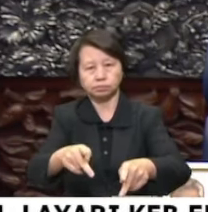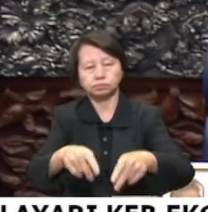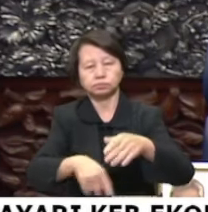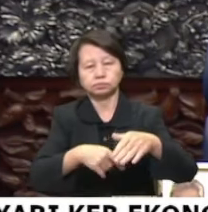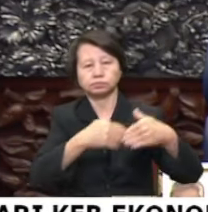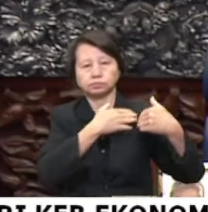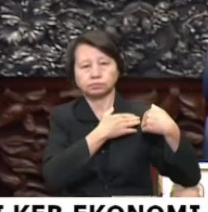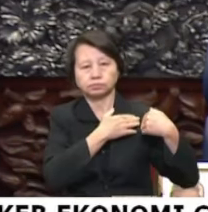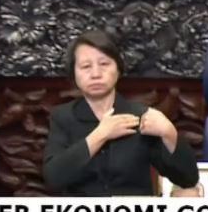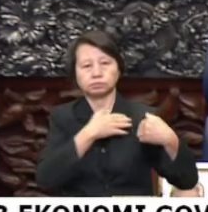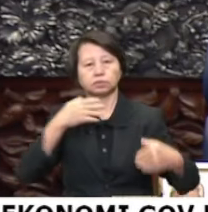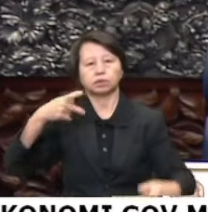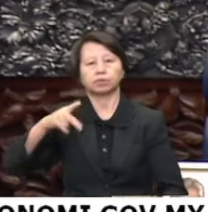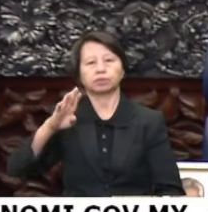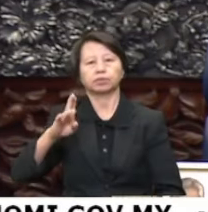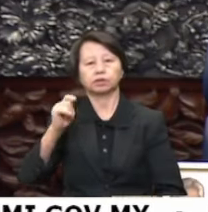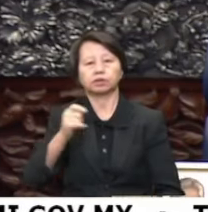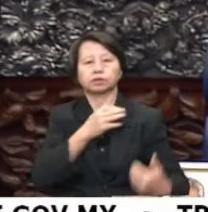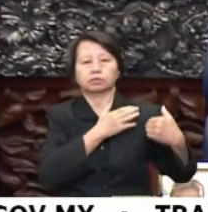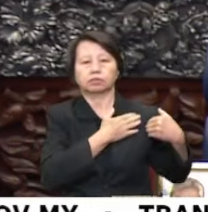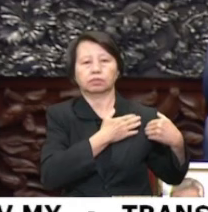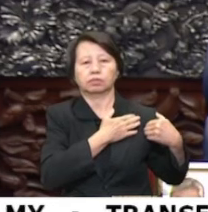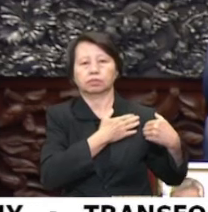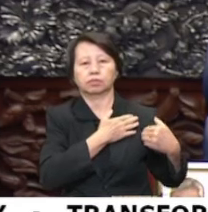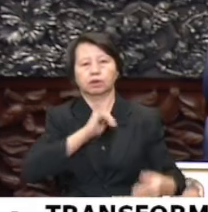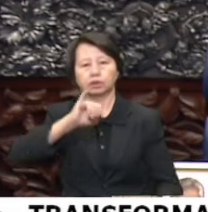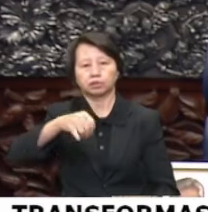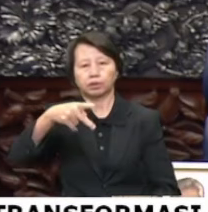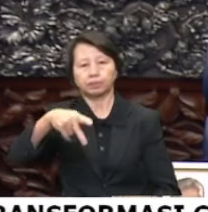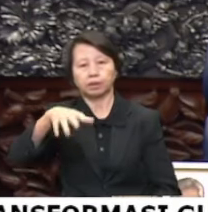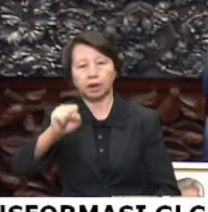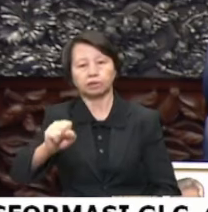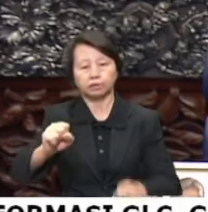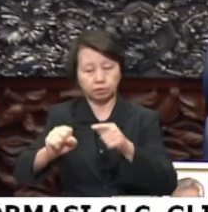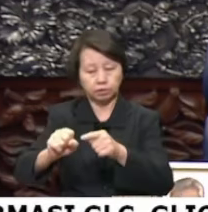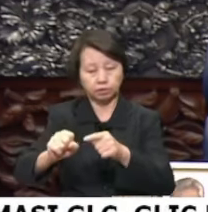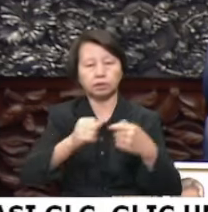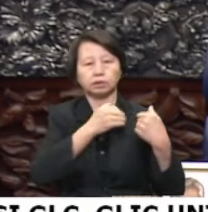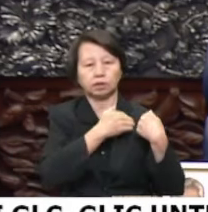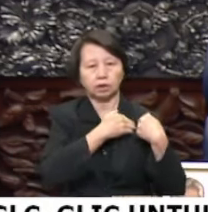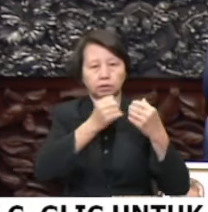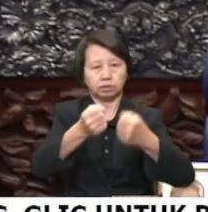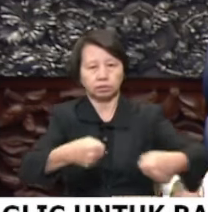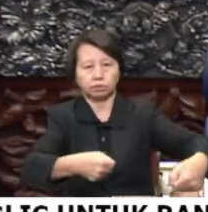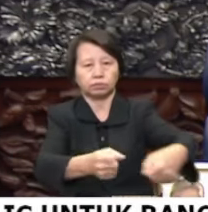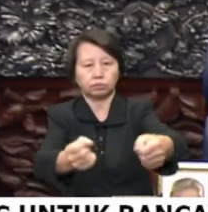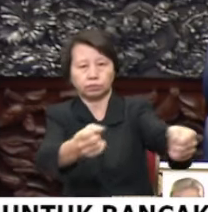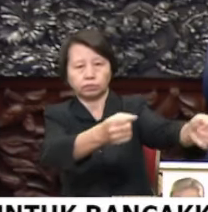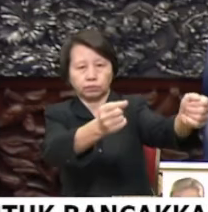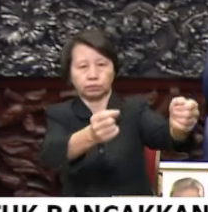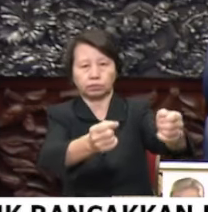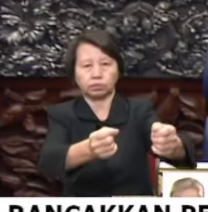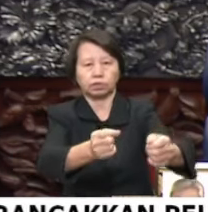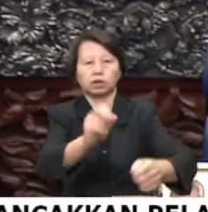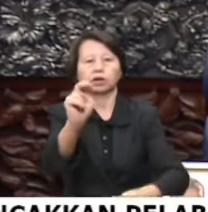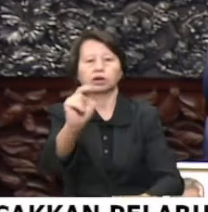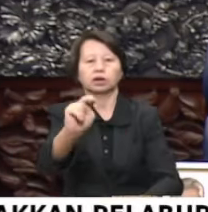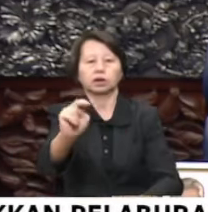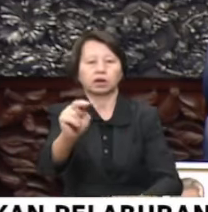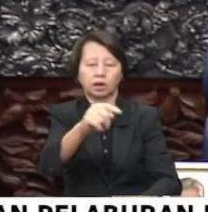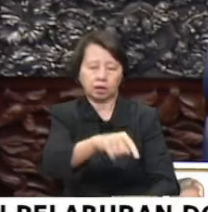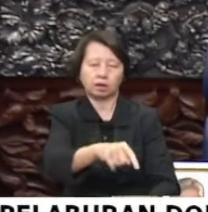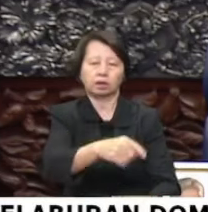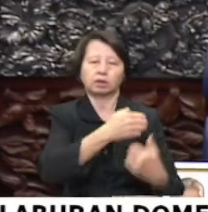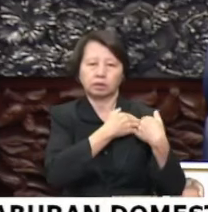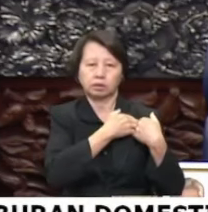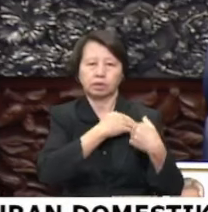pihak berkuasa tempatan, JPS tanggungjawabnya ialah lebih kepada sungai ataupun aliran semula jadi. Itu